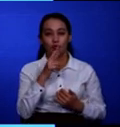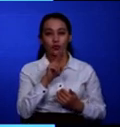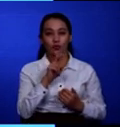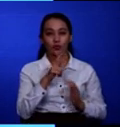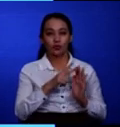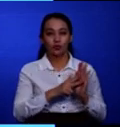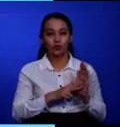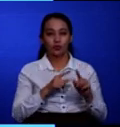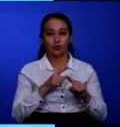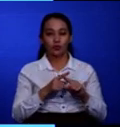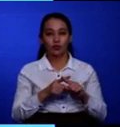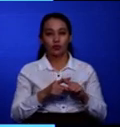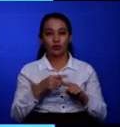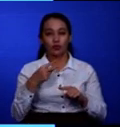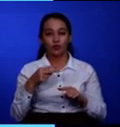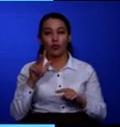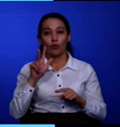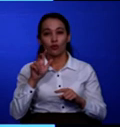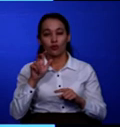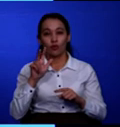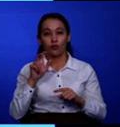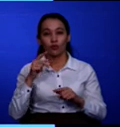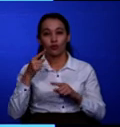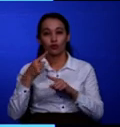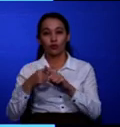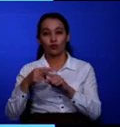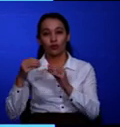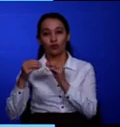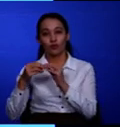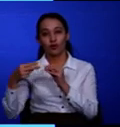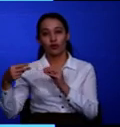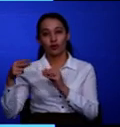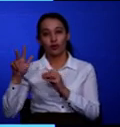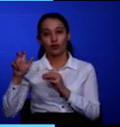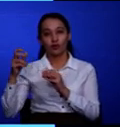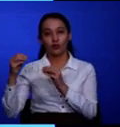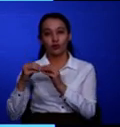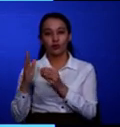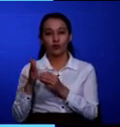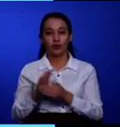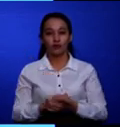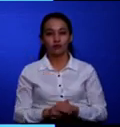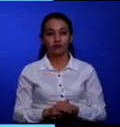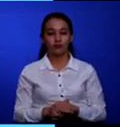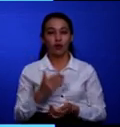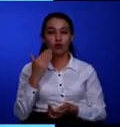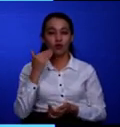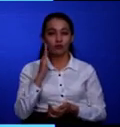ga 20 ni qo'shsak 300 bo'ladi. 300 bilan 10 ning yig'indisi 310 bo'ladi.